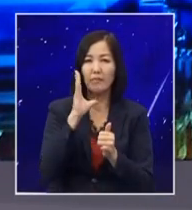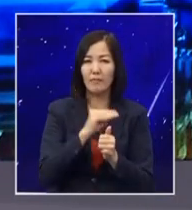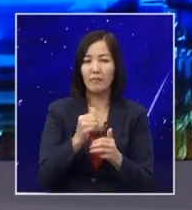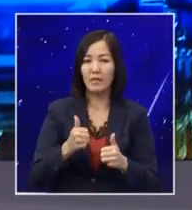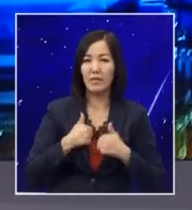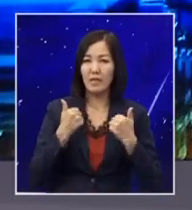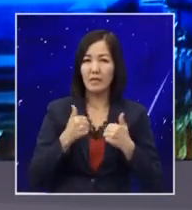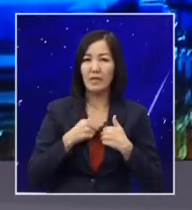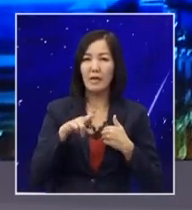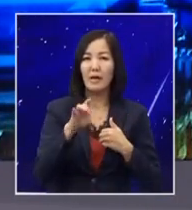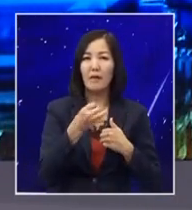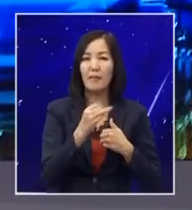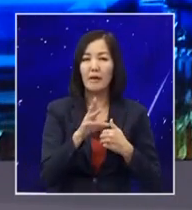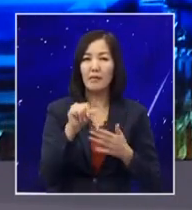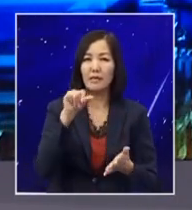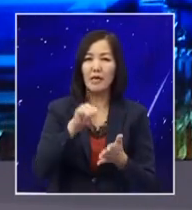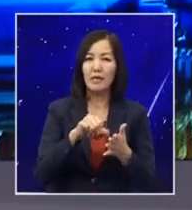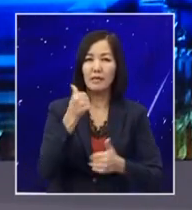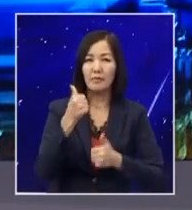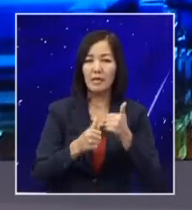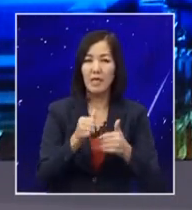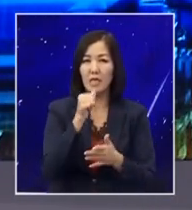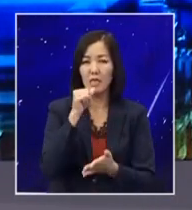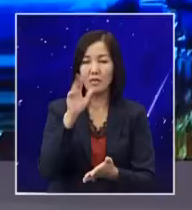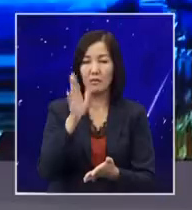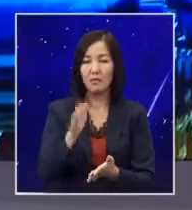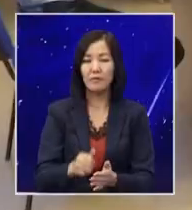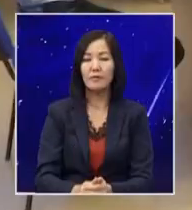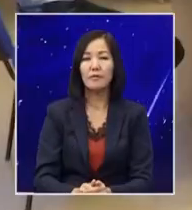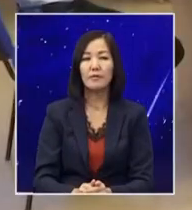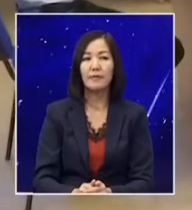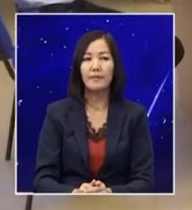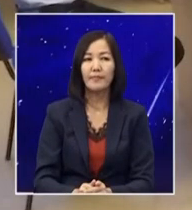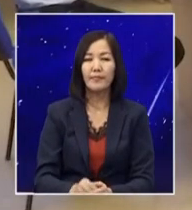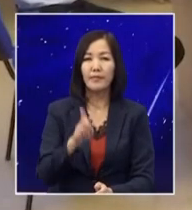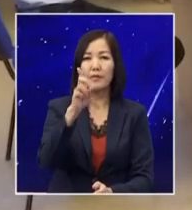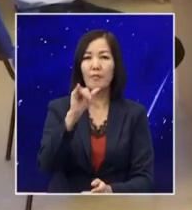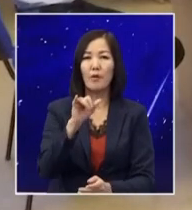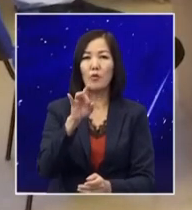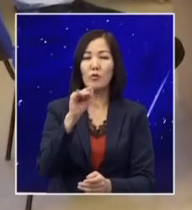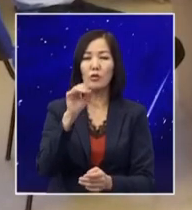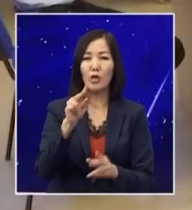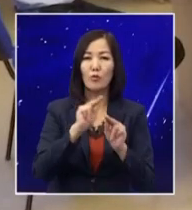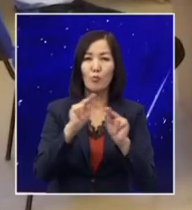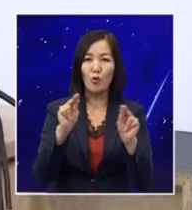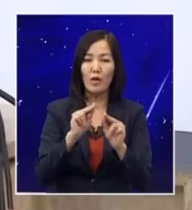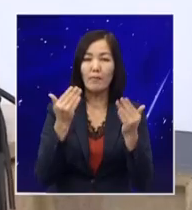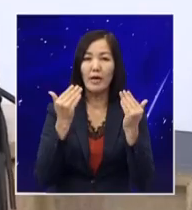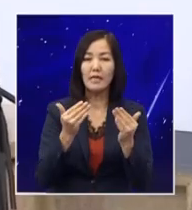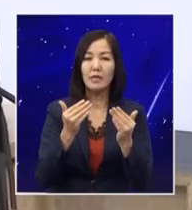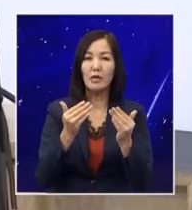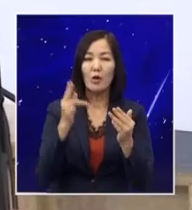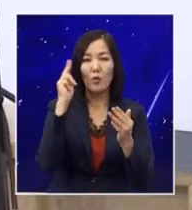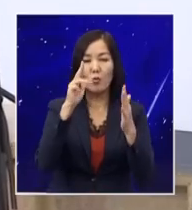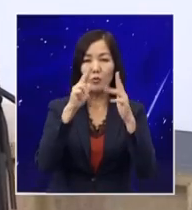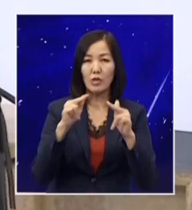ол праймеризге қатысып саяси додада бағын сынамақ. Бауыржан Өмірәлінов мұғалім. Қазір оқушылар сарайында